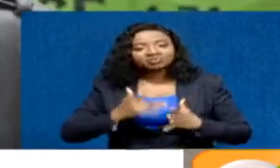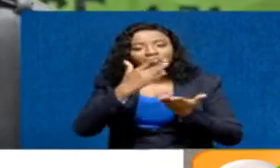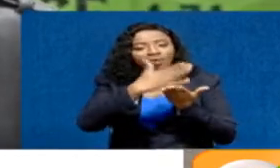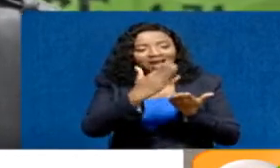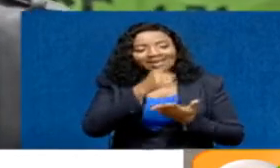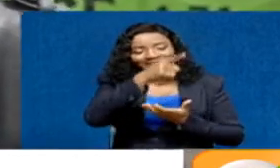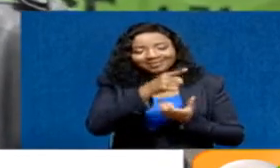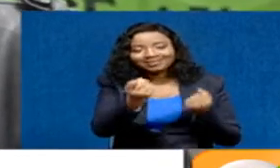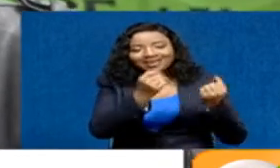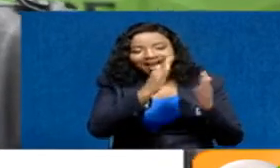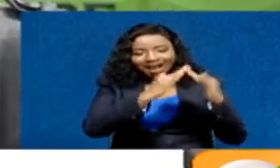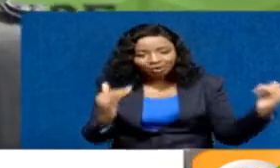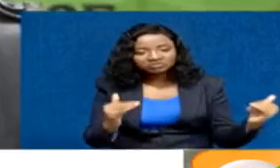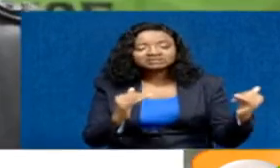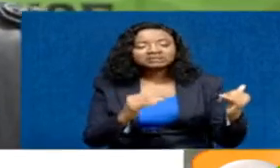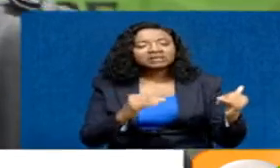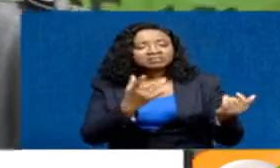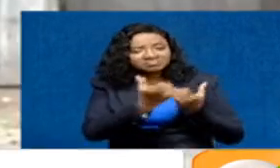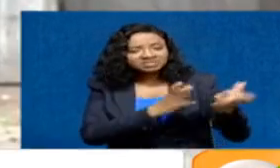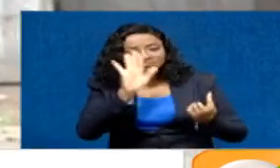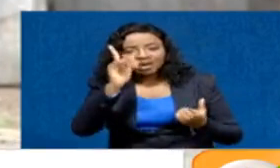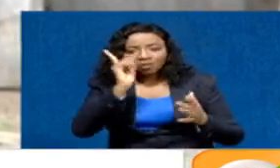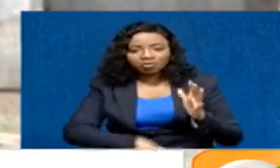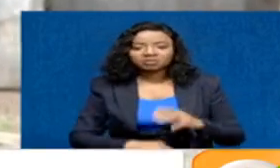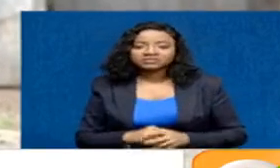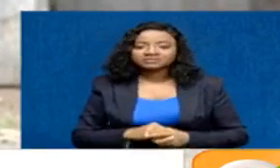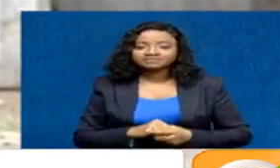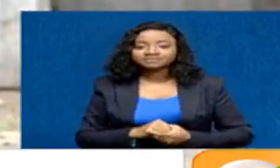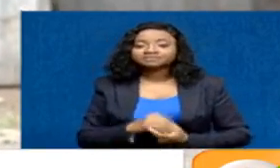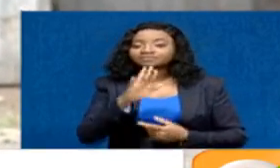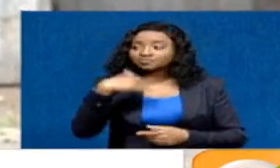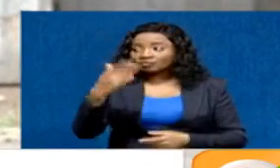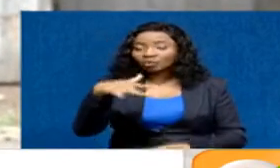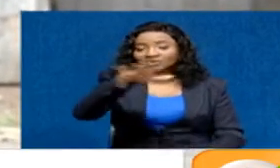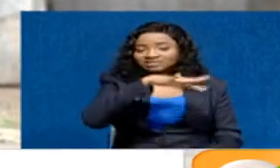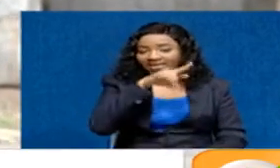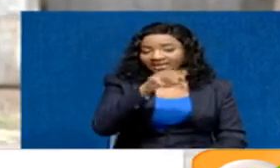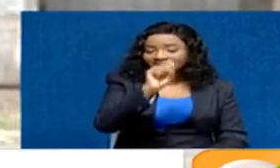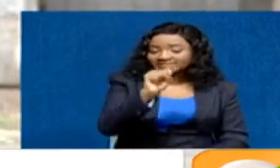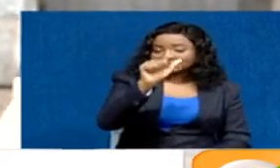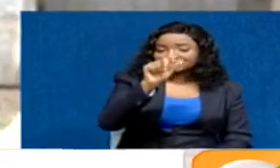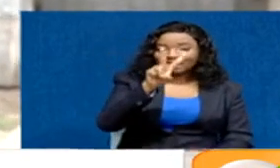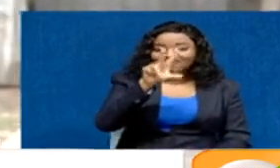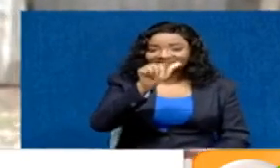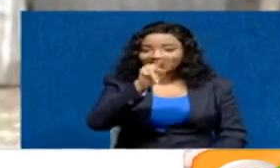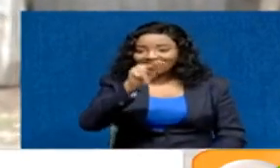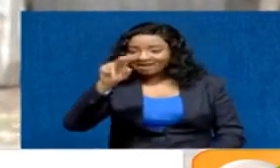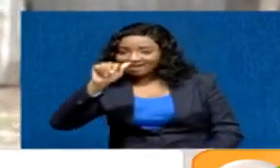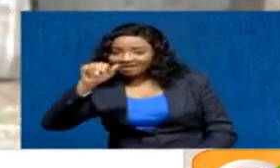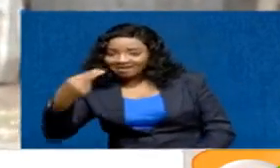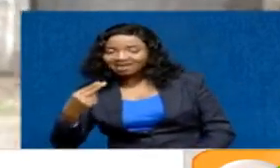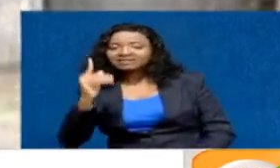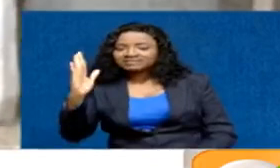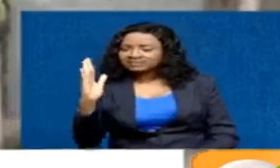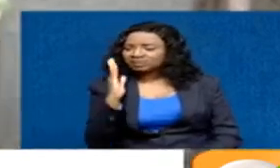gani, alafu sisi wenye inchi tujue ni nini. Security hapa inakuanga so tight. Our watchmans